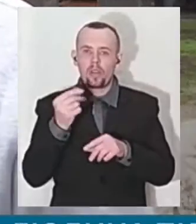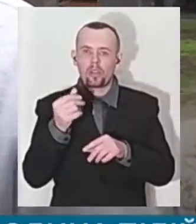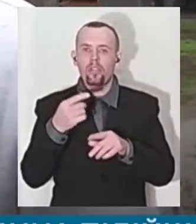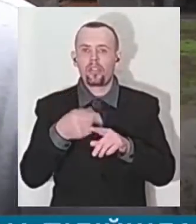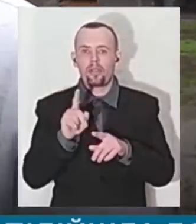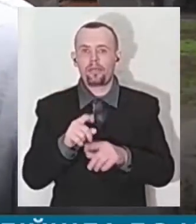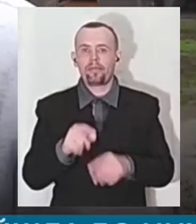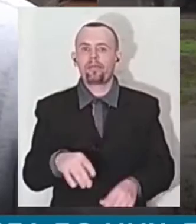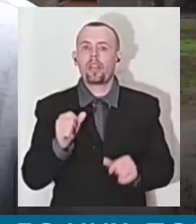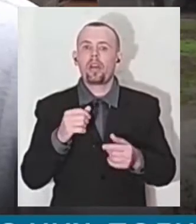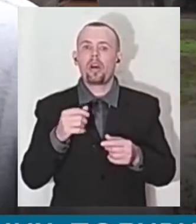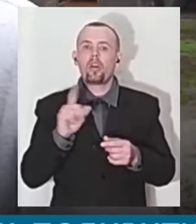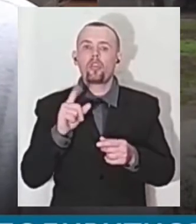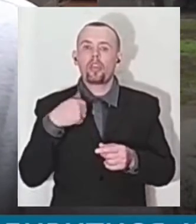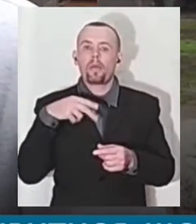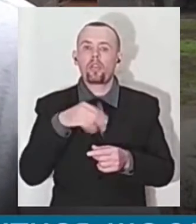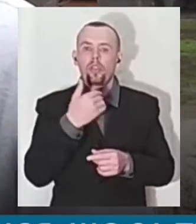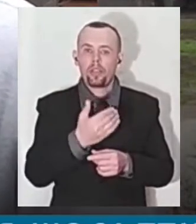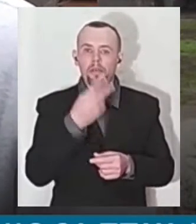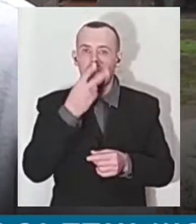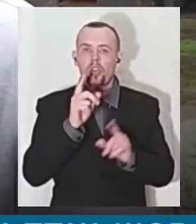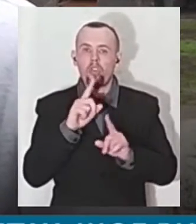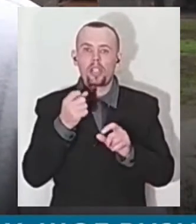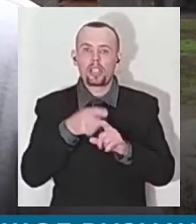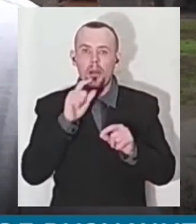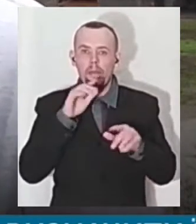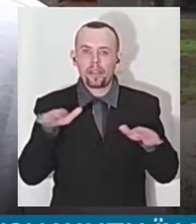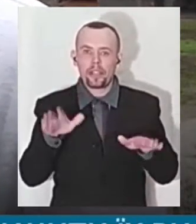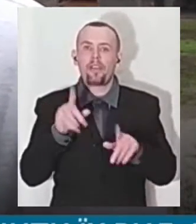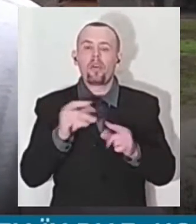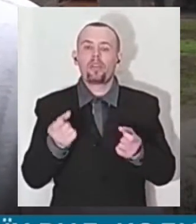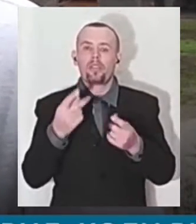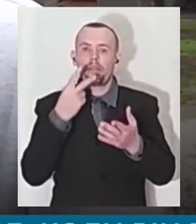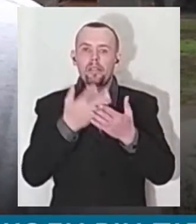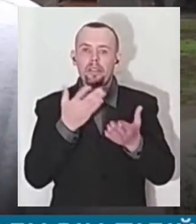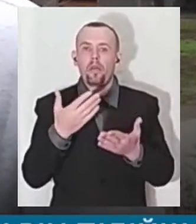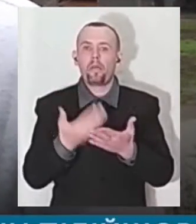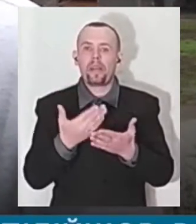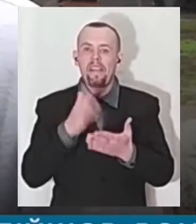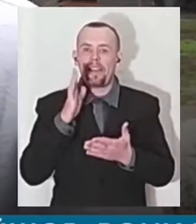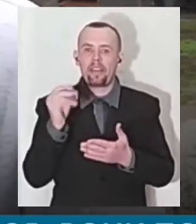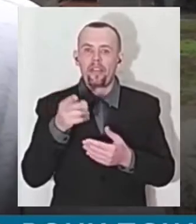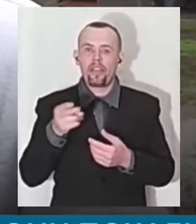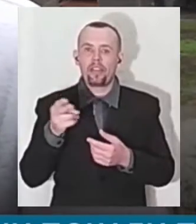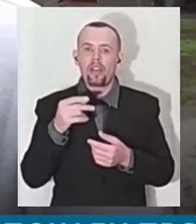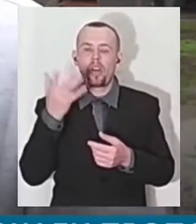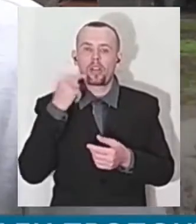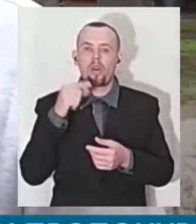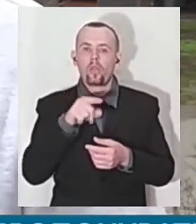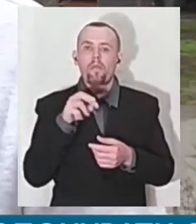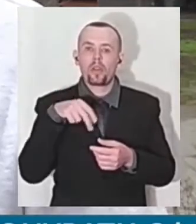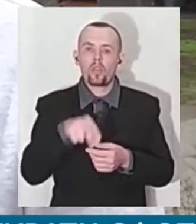человек подошел к ним, посмотреть, что это за птицы, вот, чтобы определить их примерно вид. Когда он к ним подошел, они начали